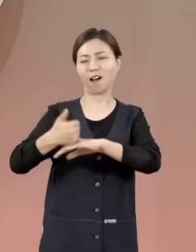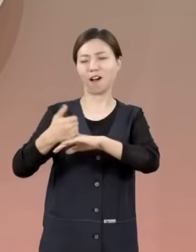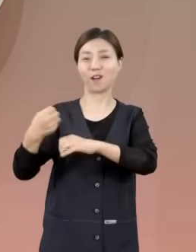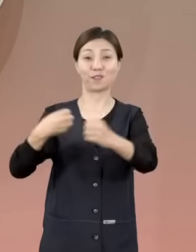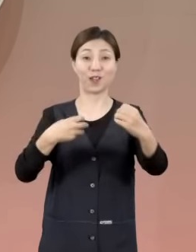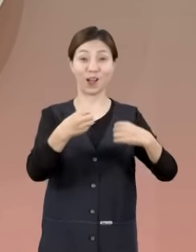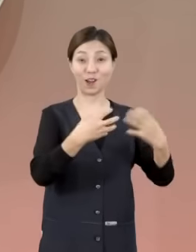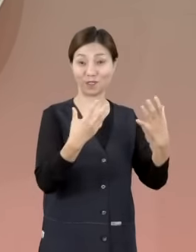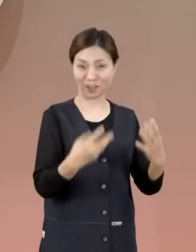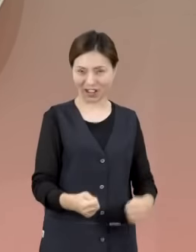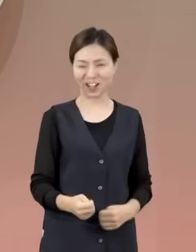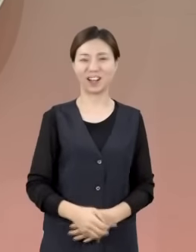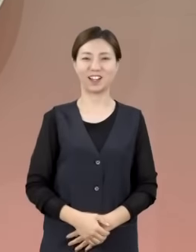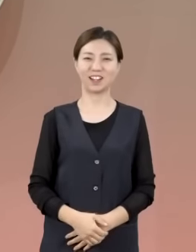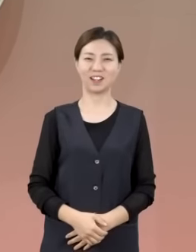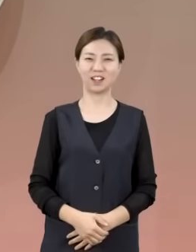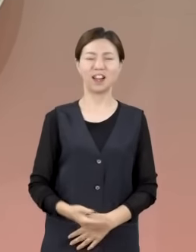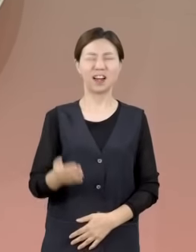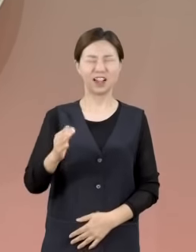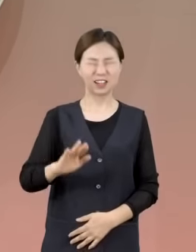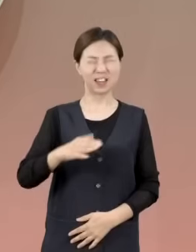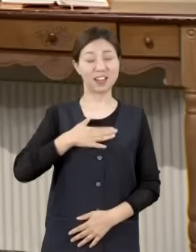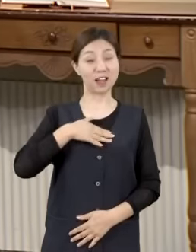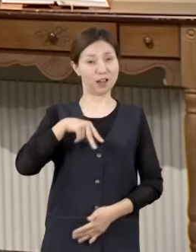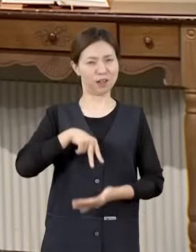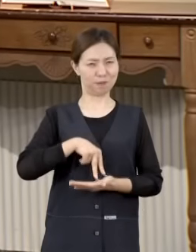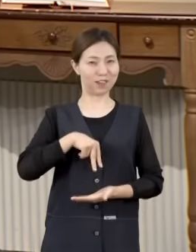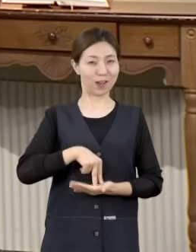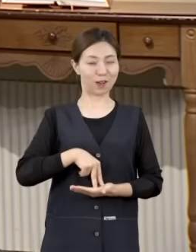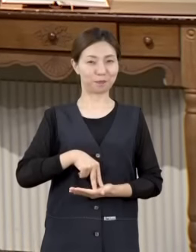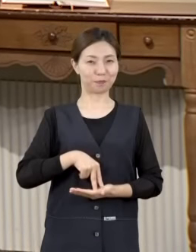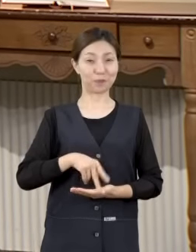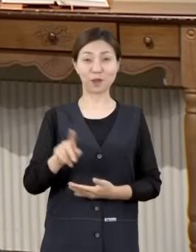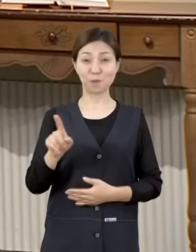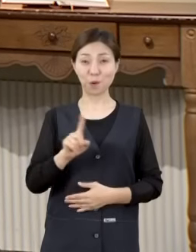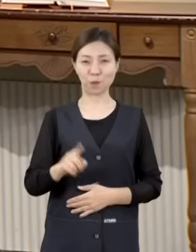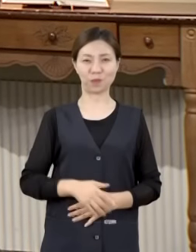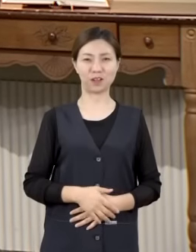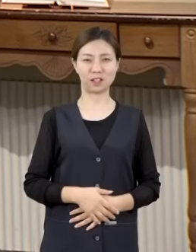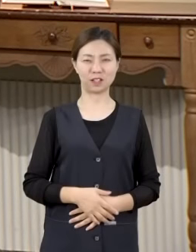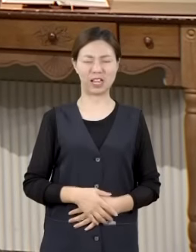인사를 엄청 많이 받았는데 솔직히